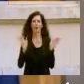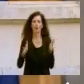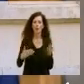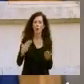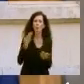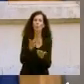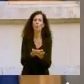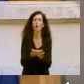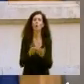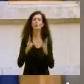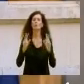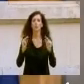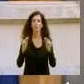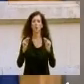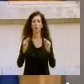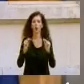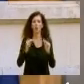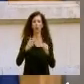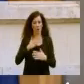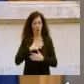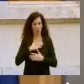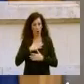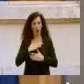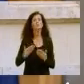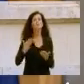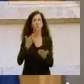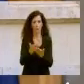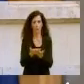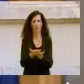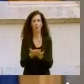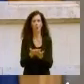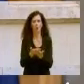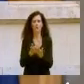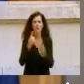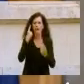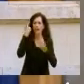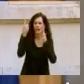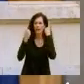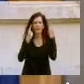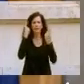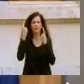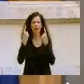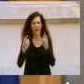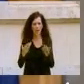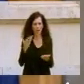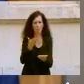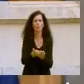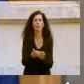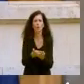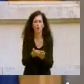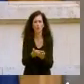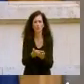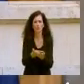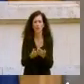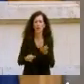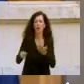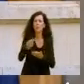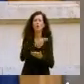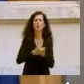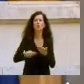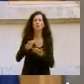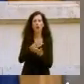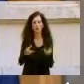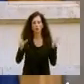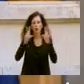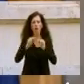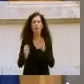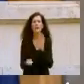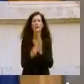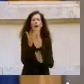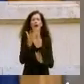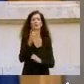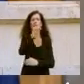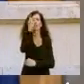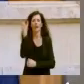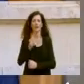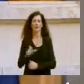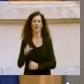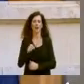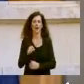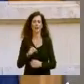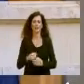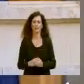sulle nostre proposte sulle nostre idee sul progetto di rinascita dell'italia la fase